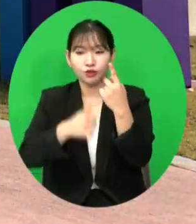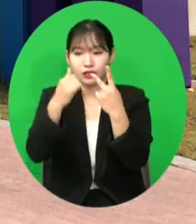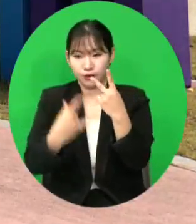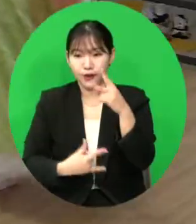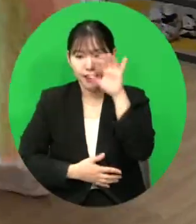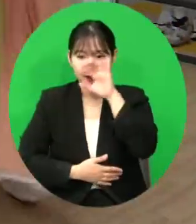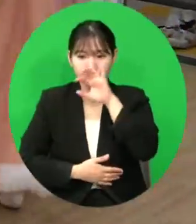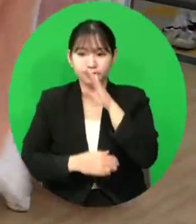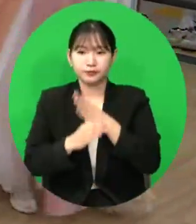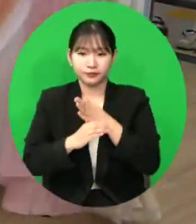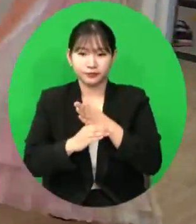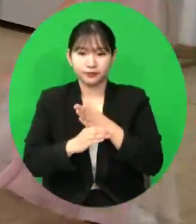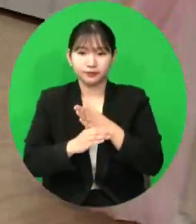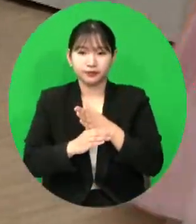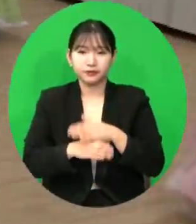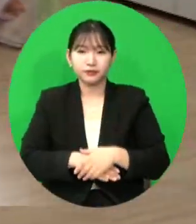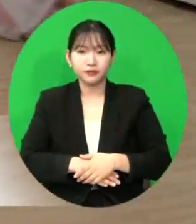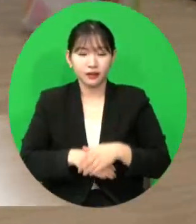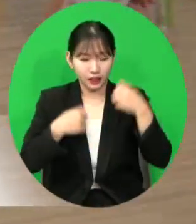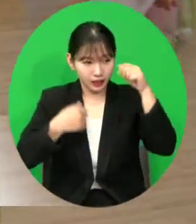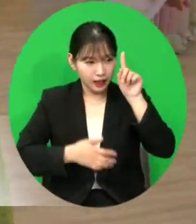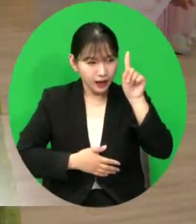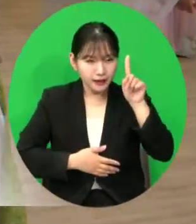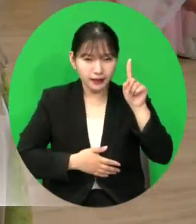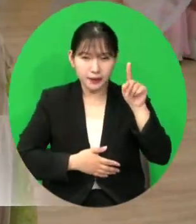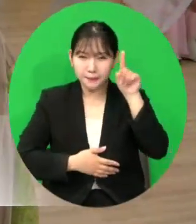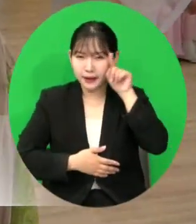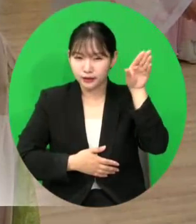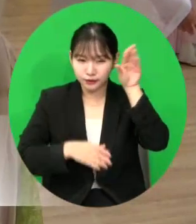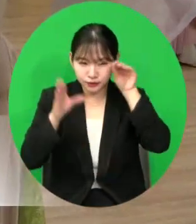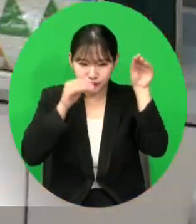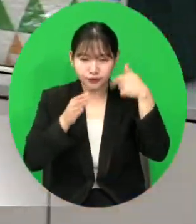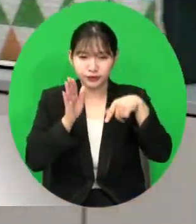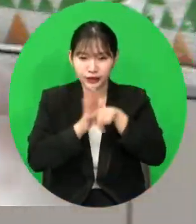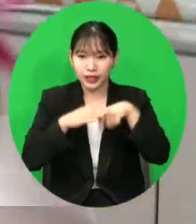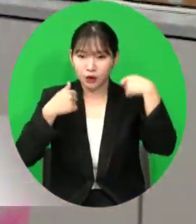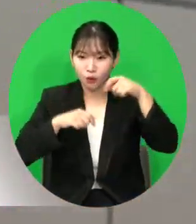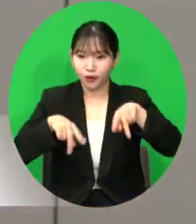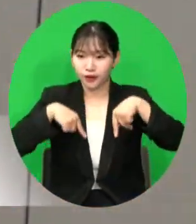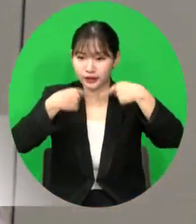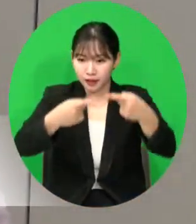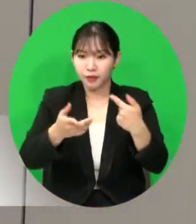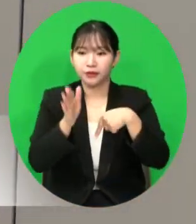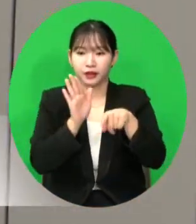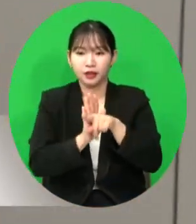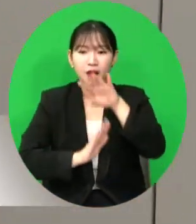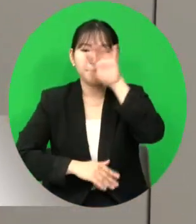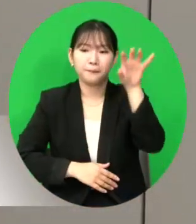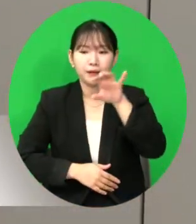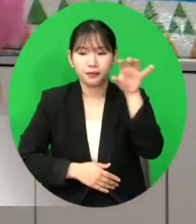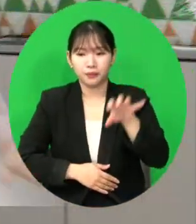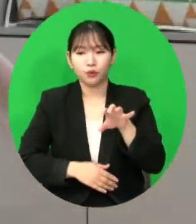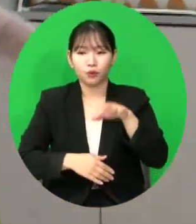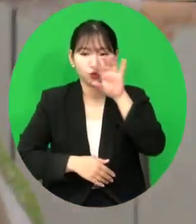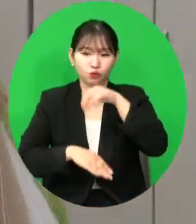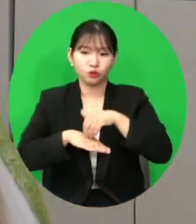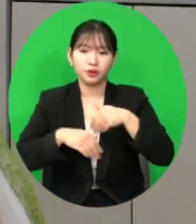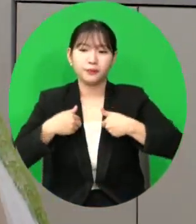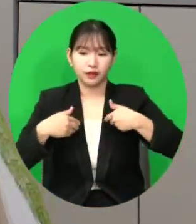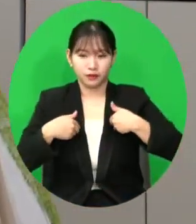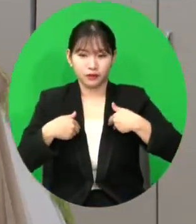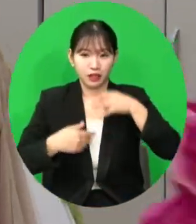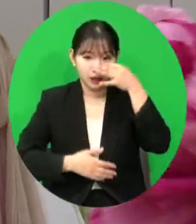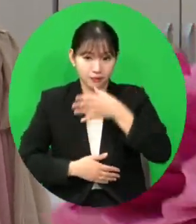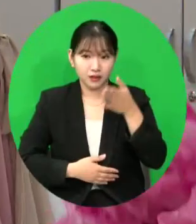하고 있습니다. 하나의 작품을 완벽하게 습득해 공연에 올리기 위해서는 반복 훈련이 필요하기 때문입니다.